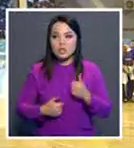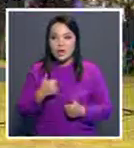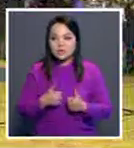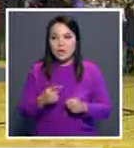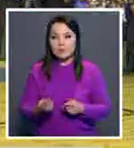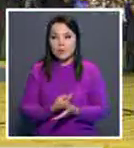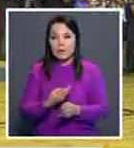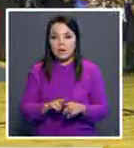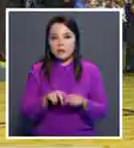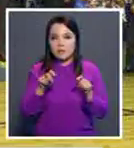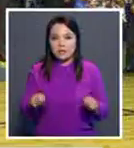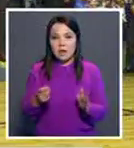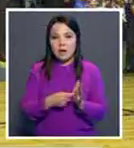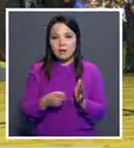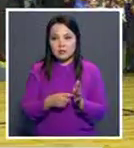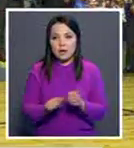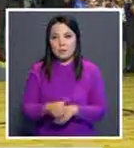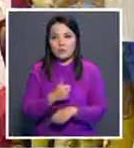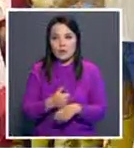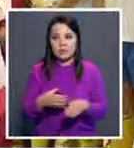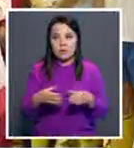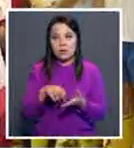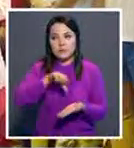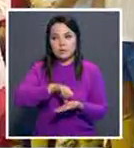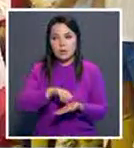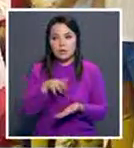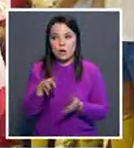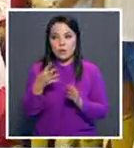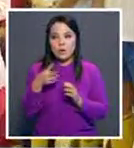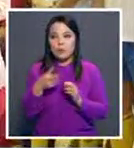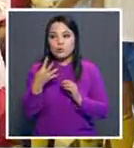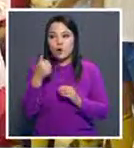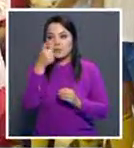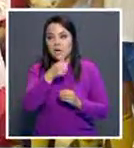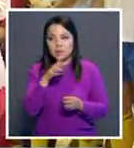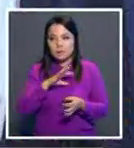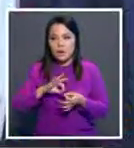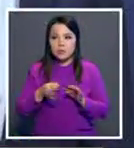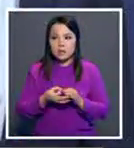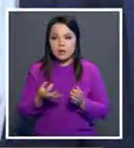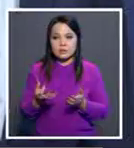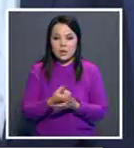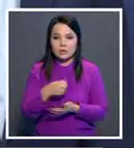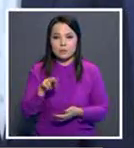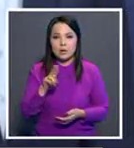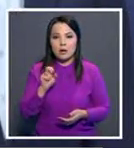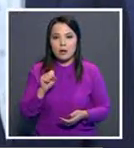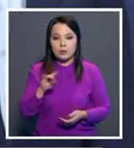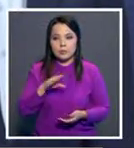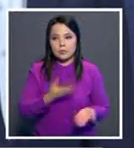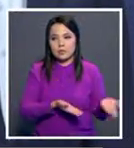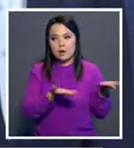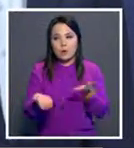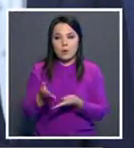салтанатында компания басшылары Қарағанды қаласының әкімі Нұрлан Әубәкіров 2004 жылғы Афинада өткен олимпиада ойындарының қола жүлдегері Дмитрий Карпов сынды құрметті